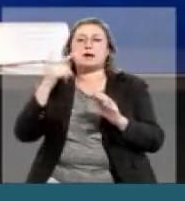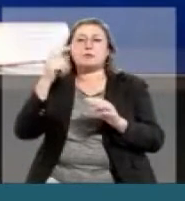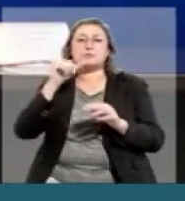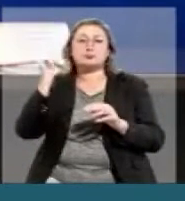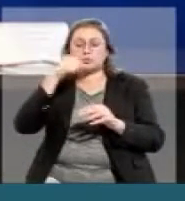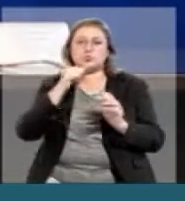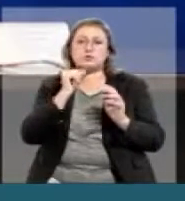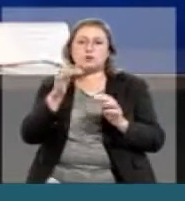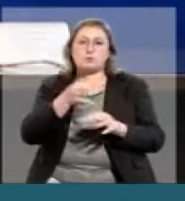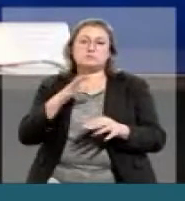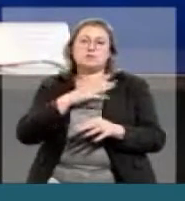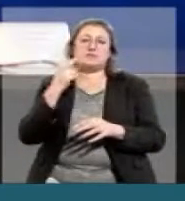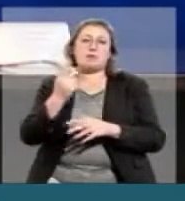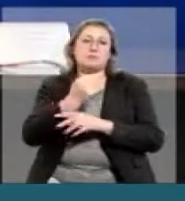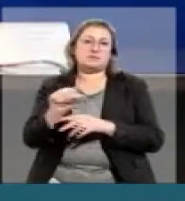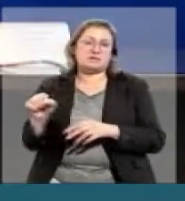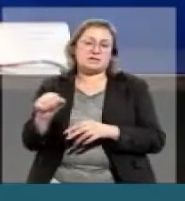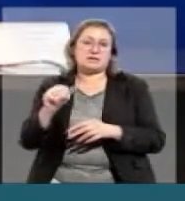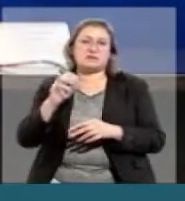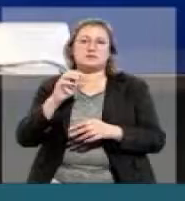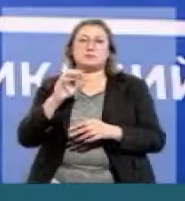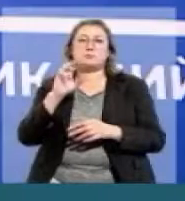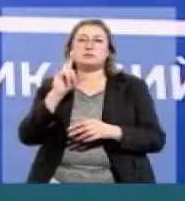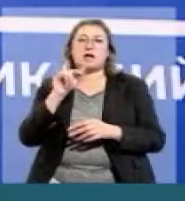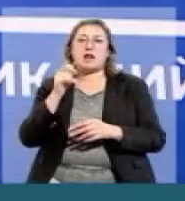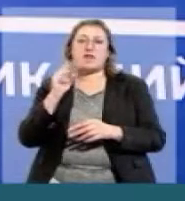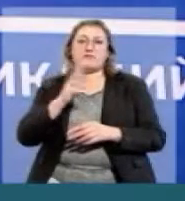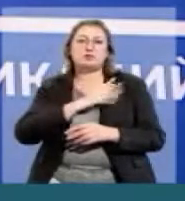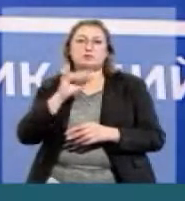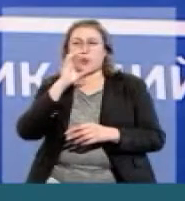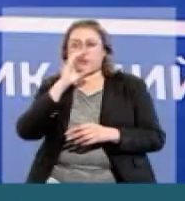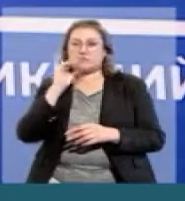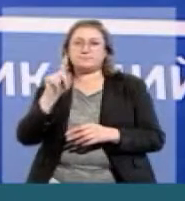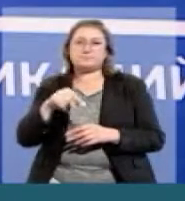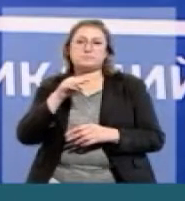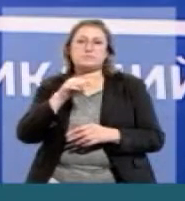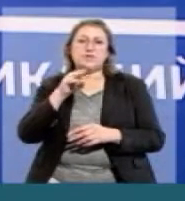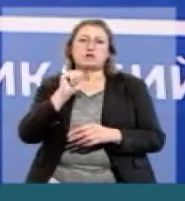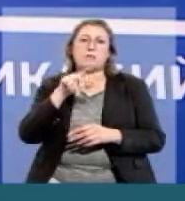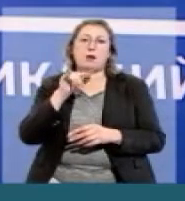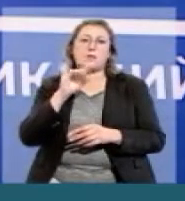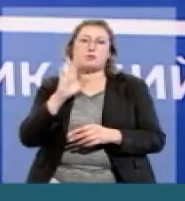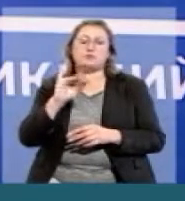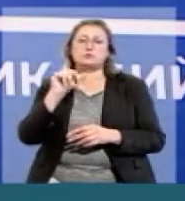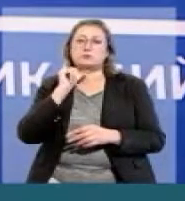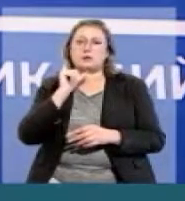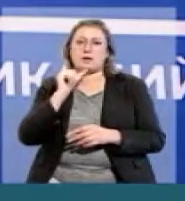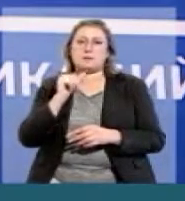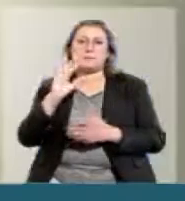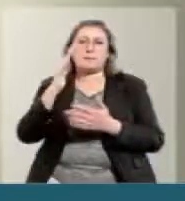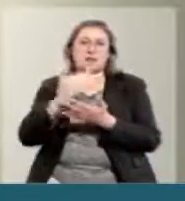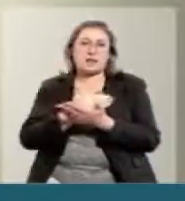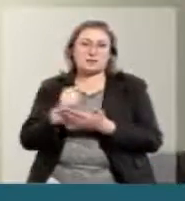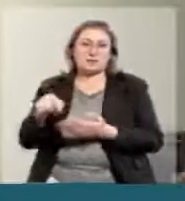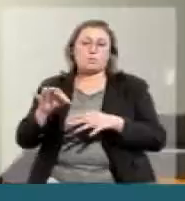в Кустанайской области было 2 победителя. Серик Джаксагалиев, волонтер из Лисаковска, а также Тимур Жалмагамбетов из Кустаная,